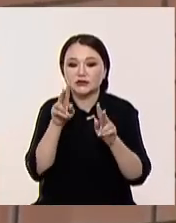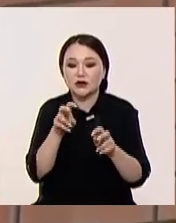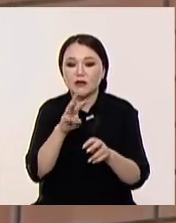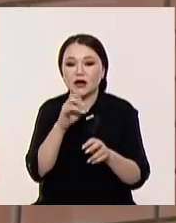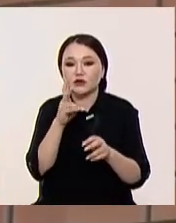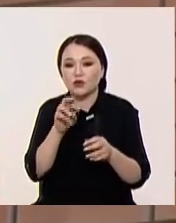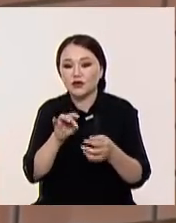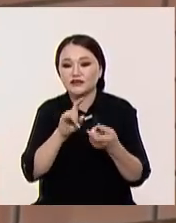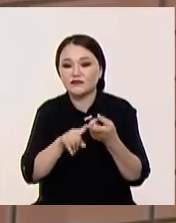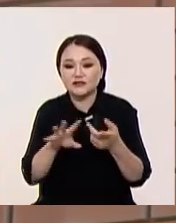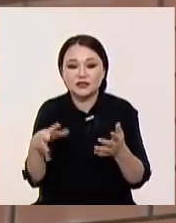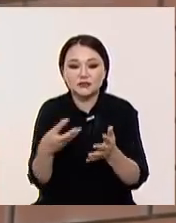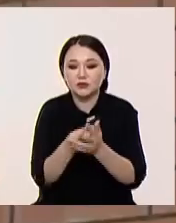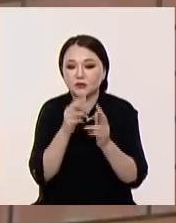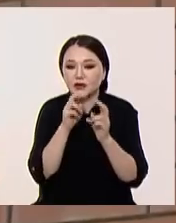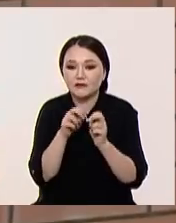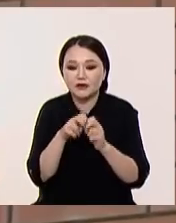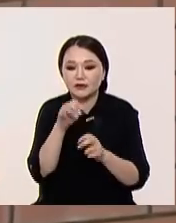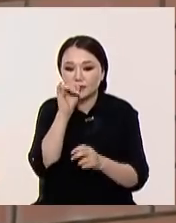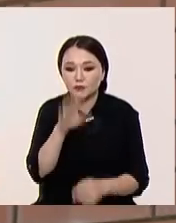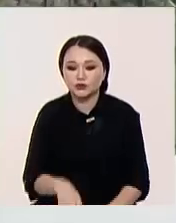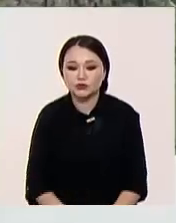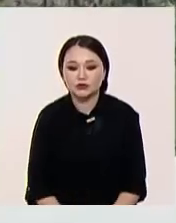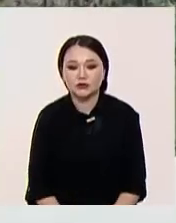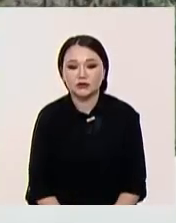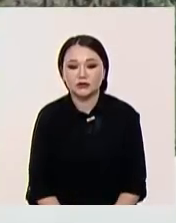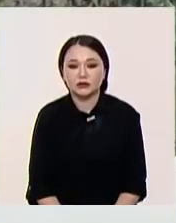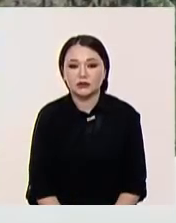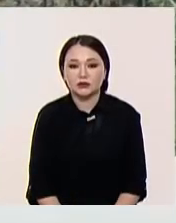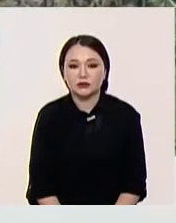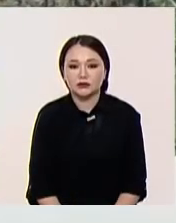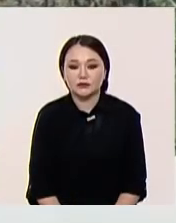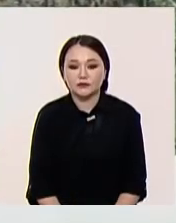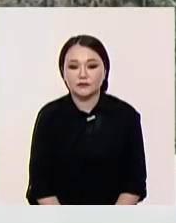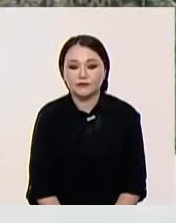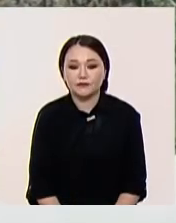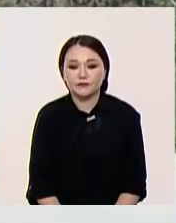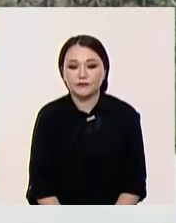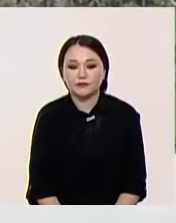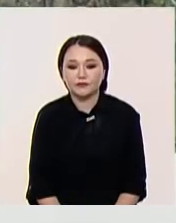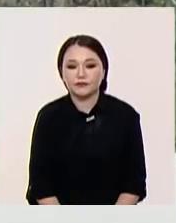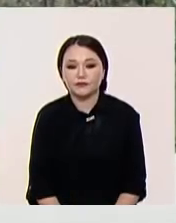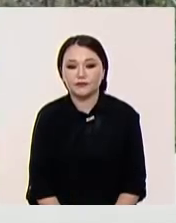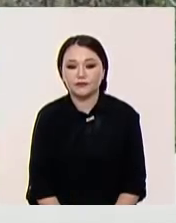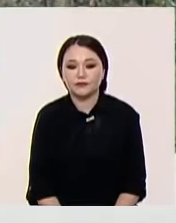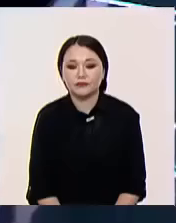мораторийге байланышты әлі күнге тексере алмай отур Абай Нуржанұлы Рахымжан Исхақов информ бюро Кызылорда